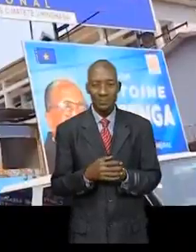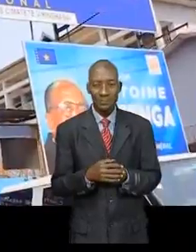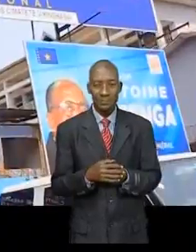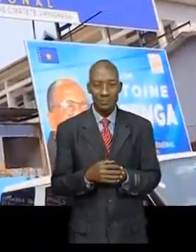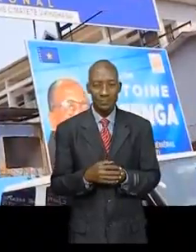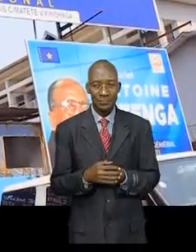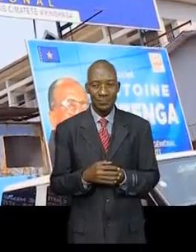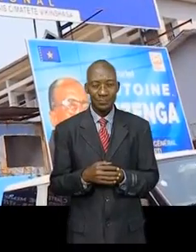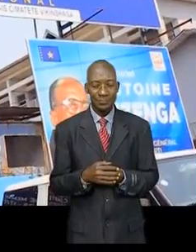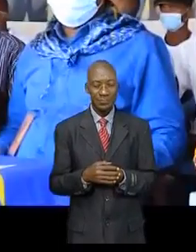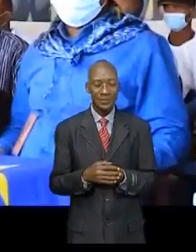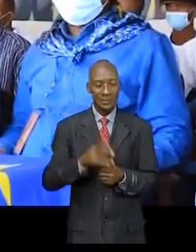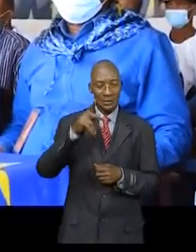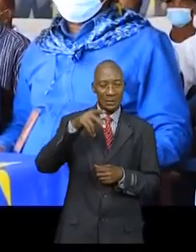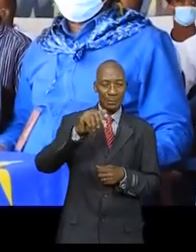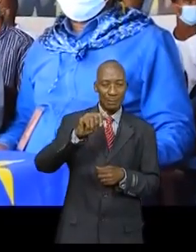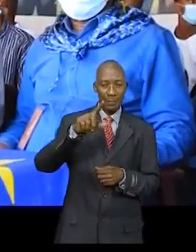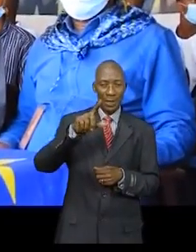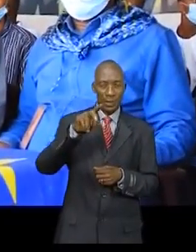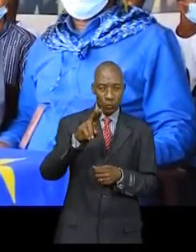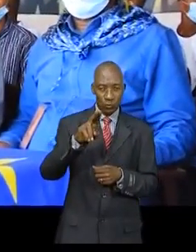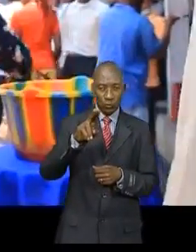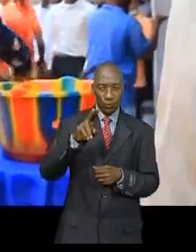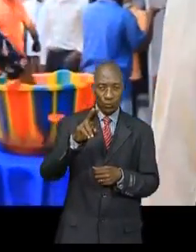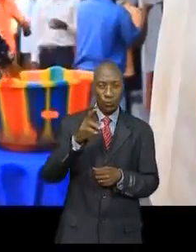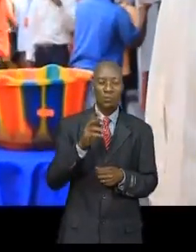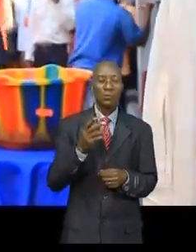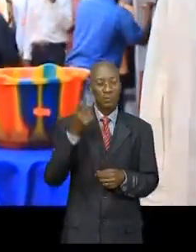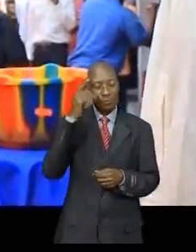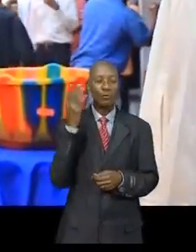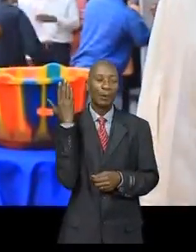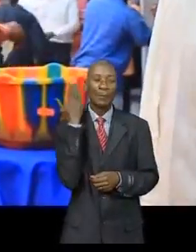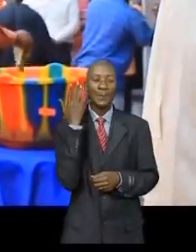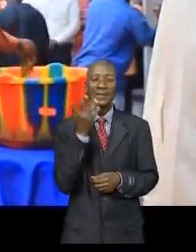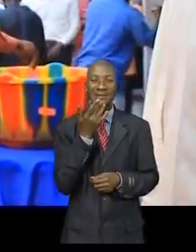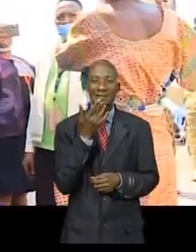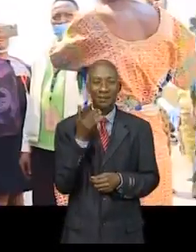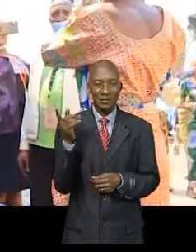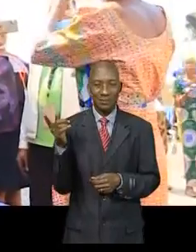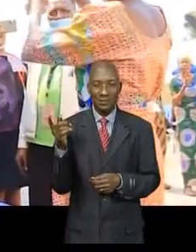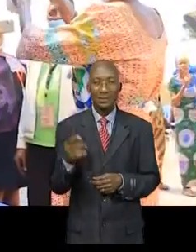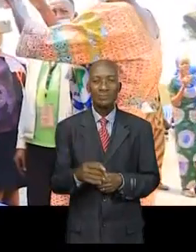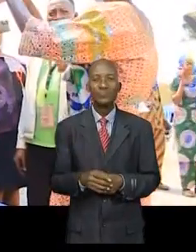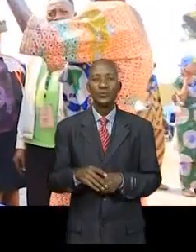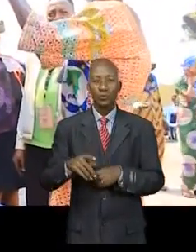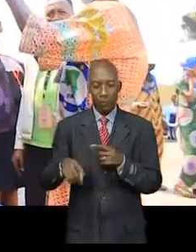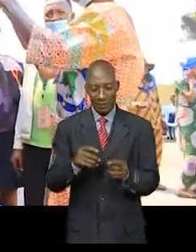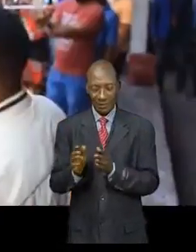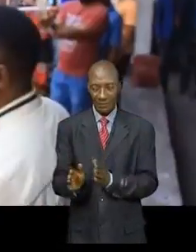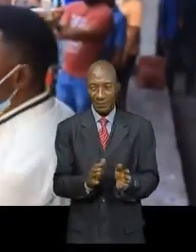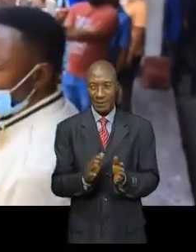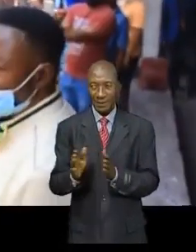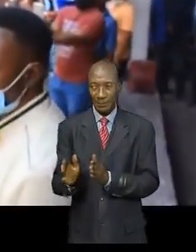Le parti lumumbiste unifié, PALU, poursuit son opération de collecte de fonds pour le préparatif du deuxième congrès. Et cette